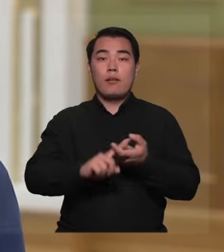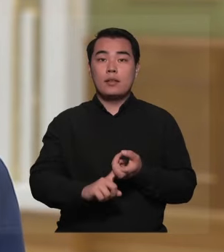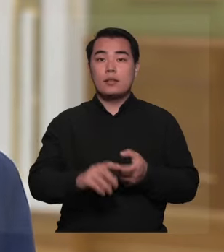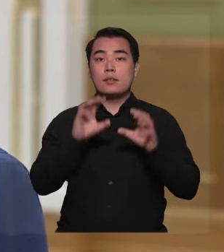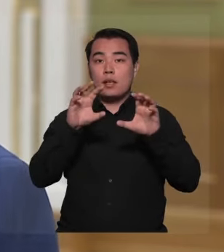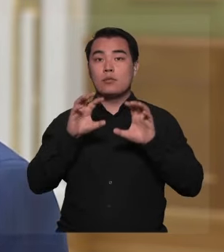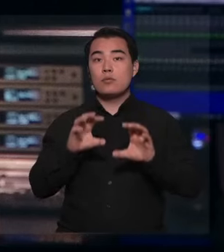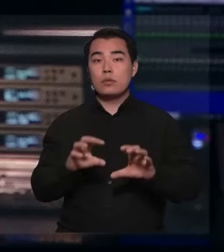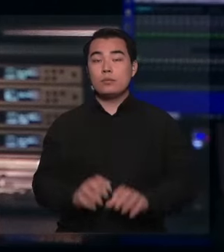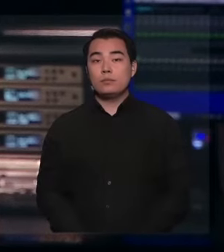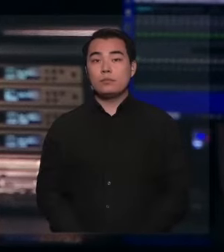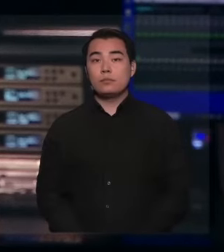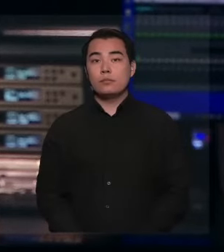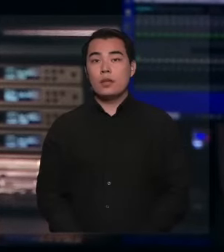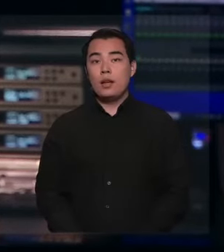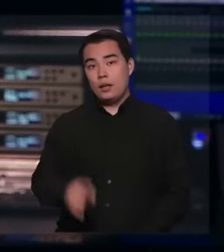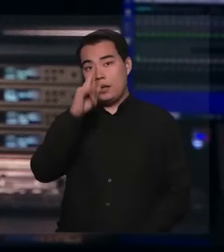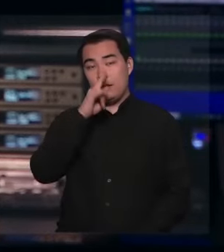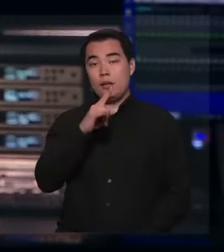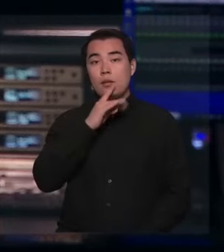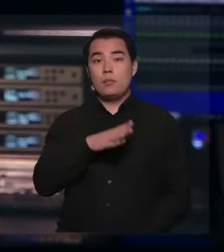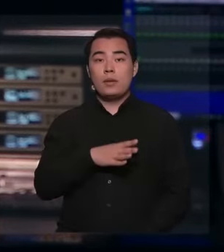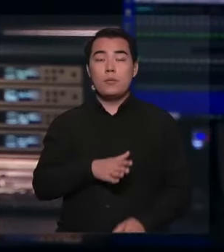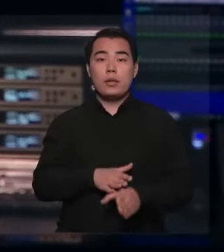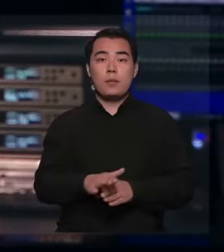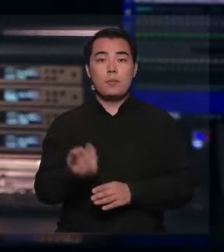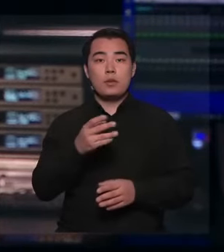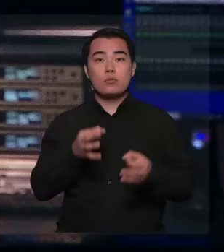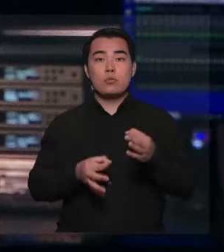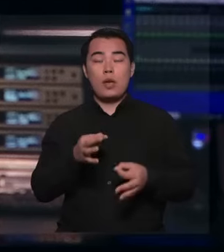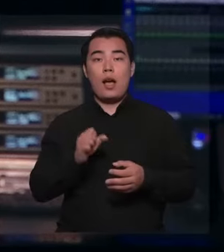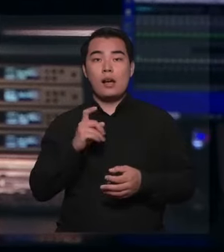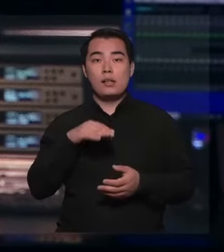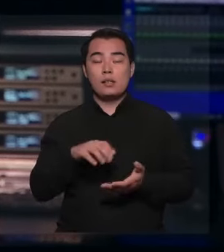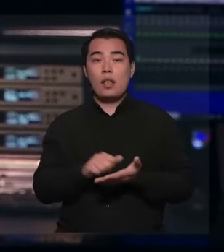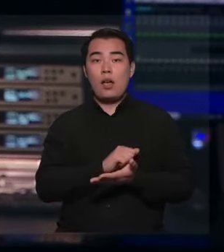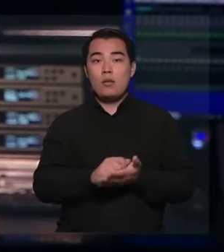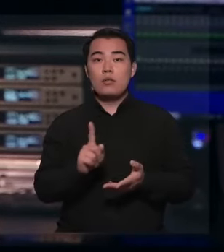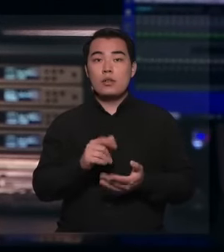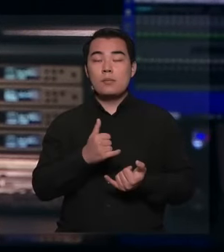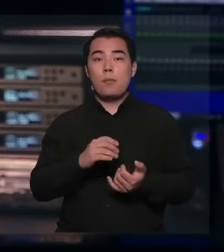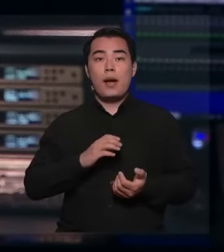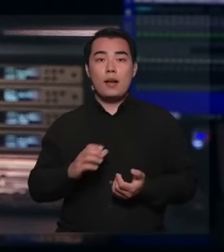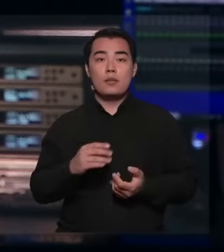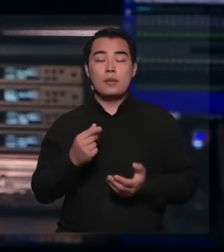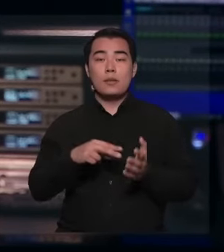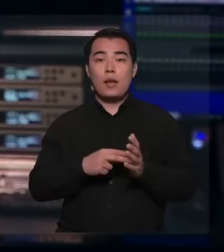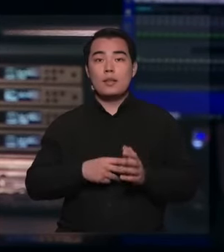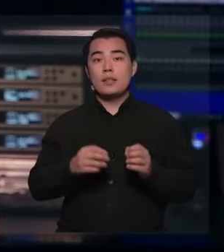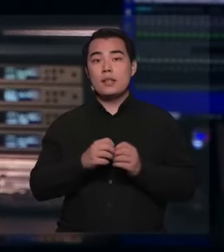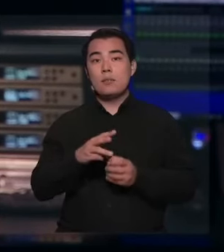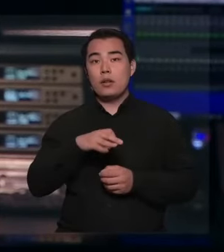Конституцией. В Казахстане исполнен первый судебный акт о необъяснимом богатстве на сумму более